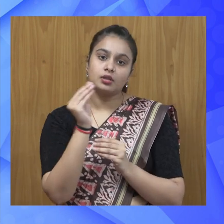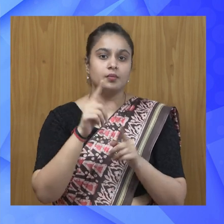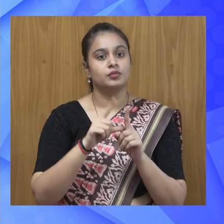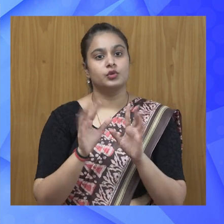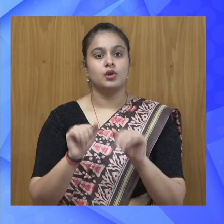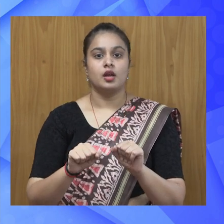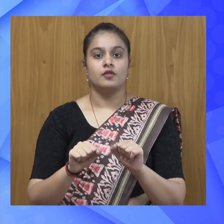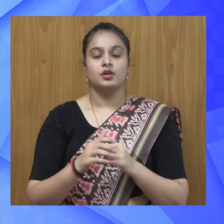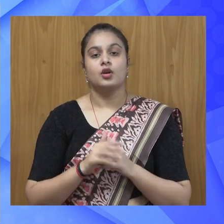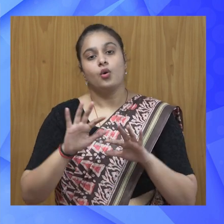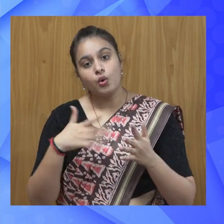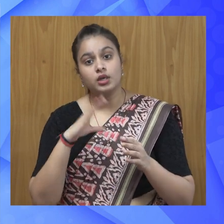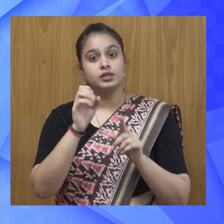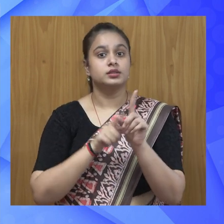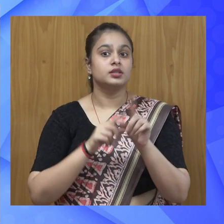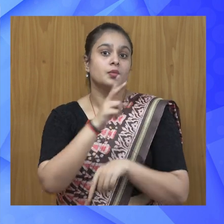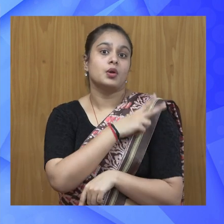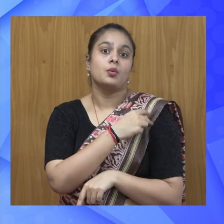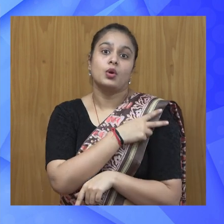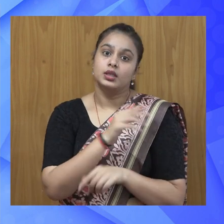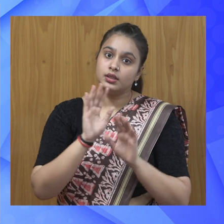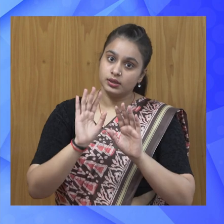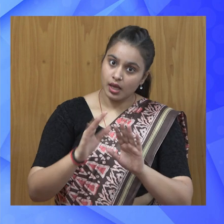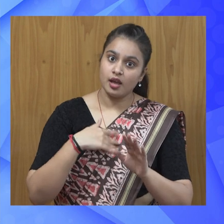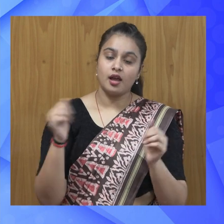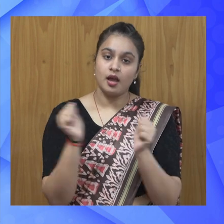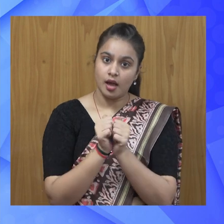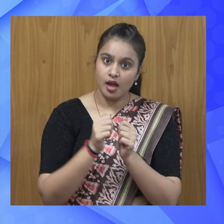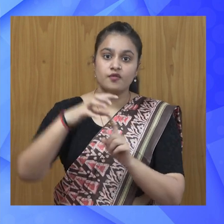we do have cyber volunteers with Indian Cybercrime Coordination Center.